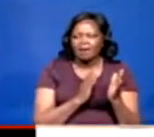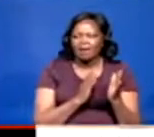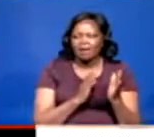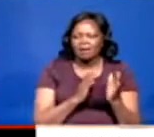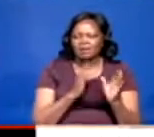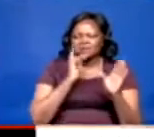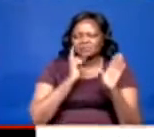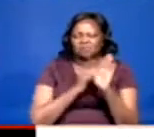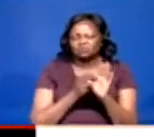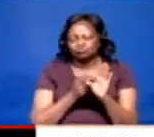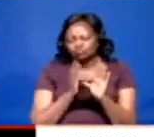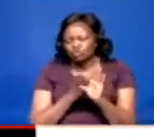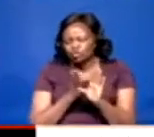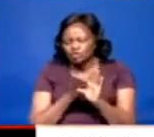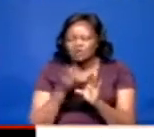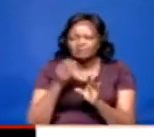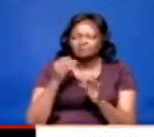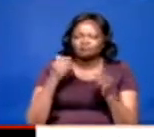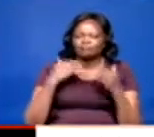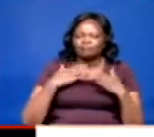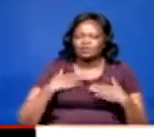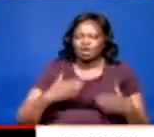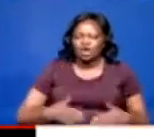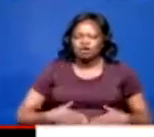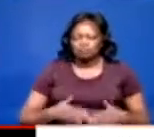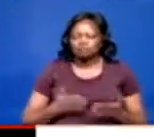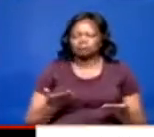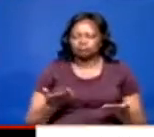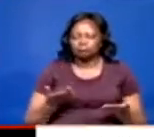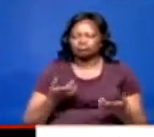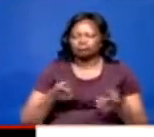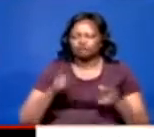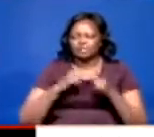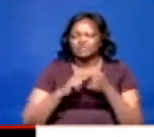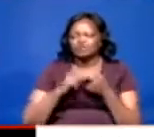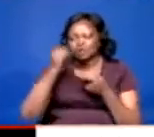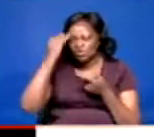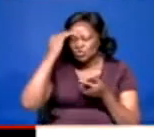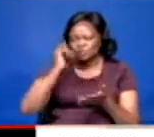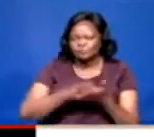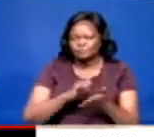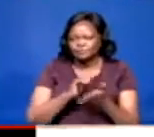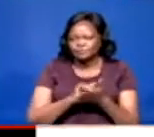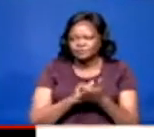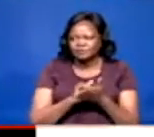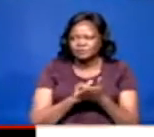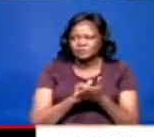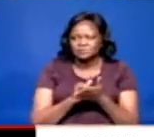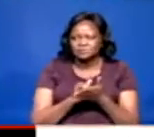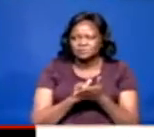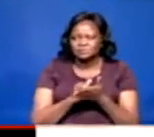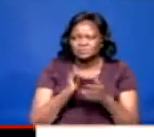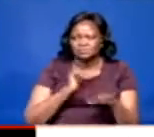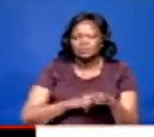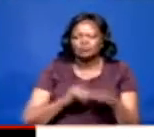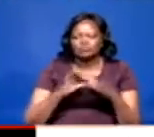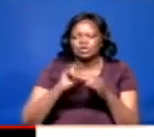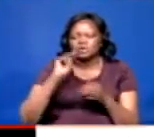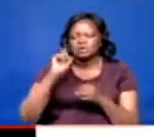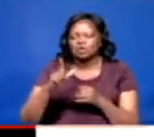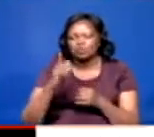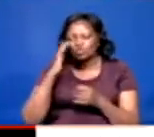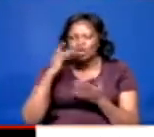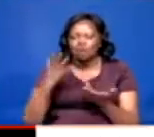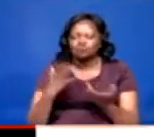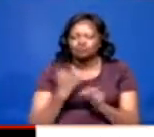psychologically, physically. We are going to increase our squad. It's so lean. Then you know when you join NSL, we know where to pick the pieces from, because we